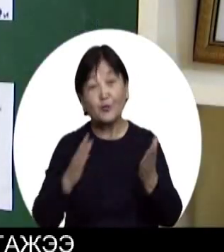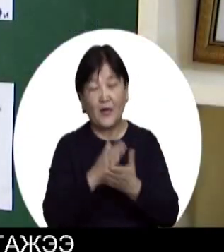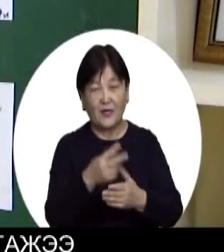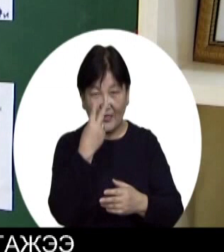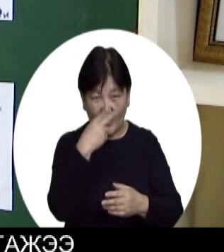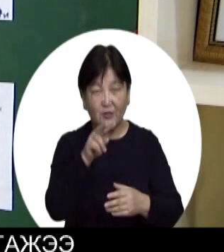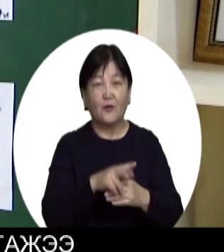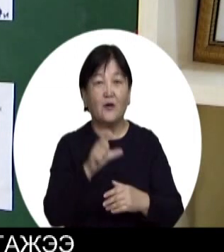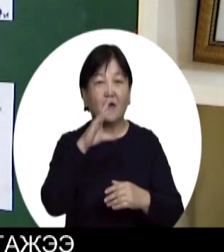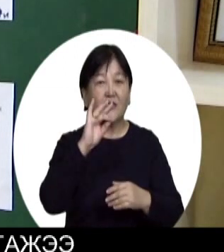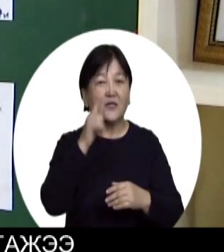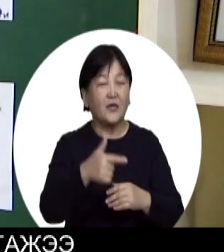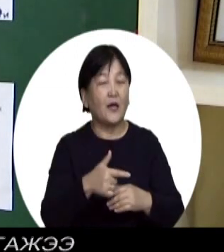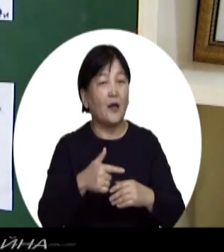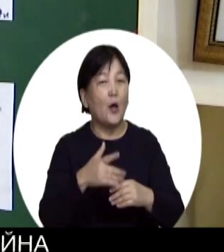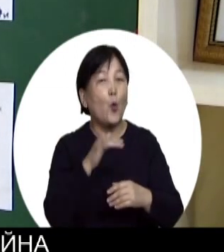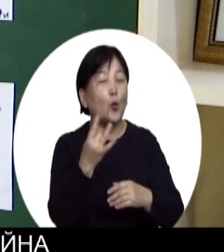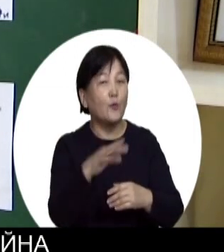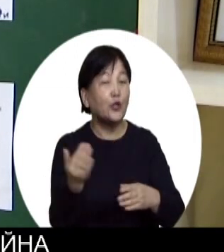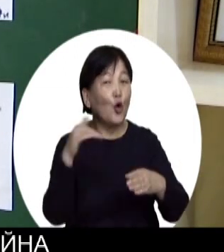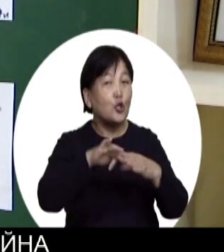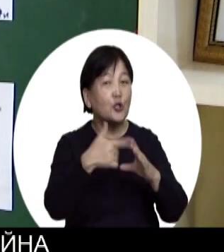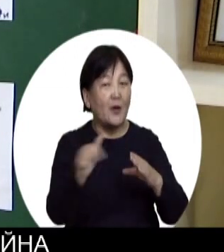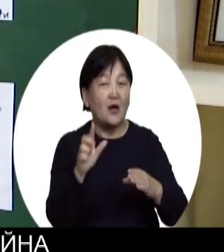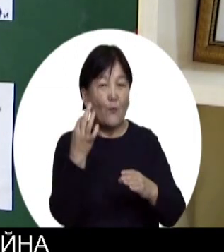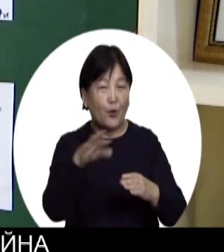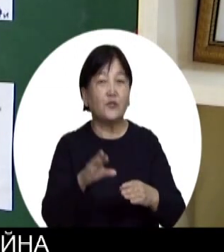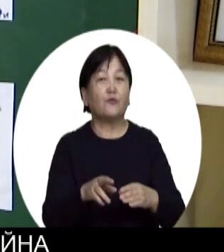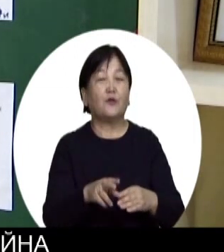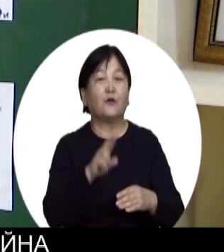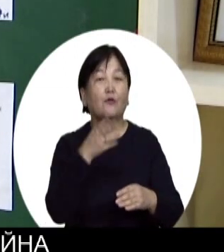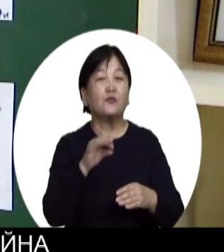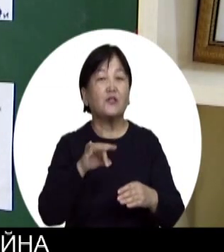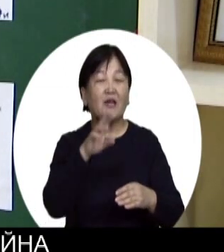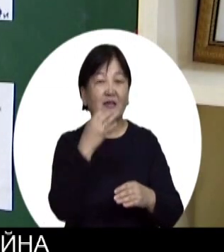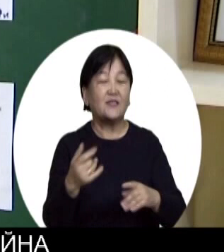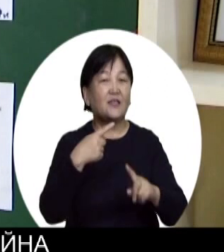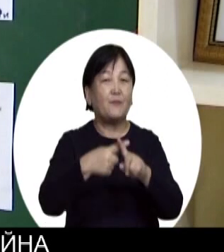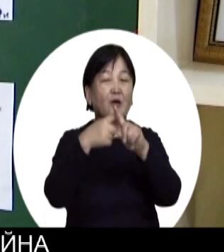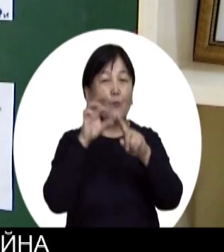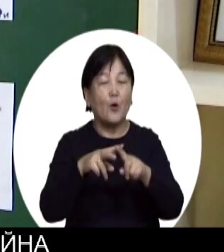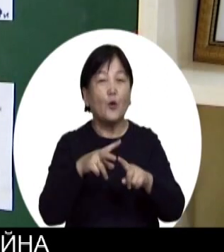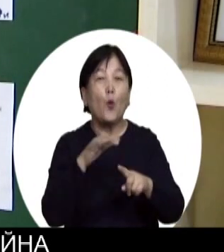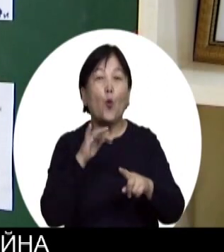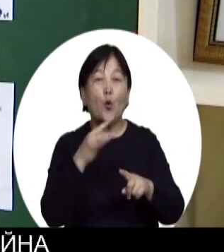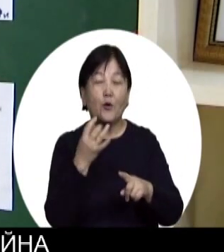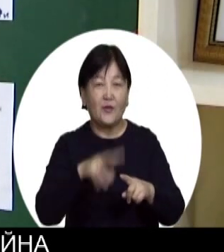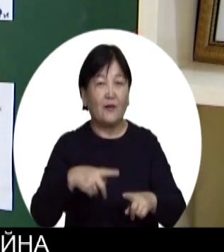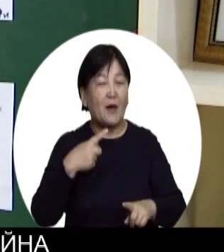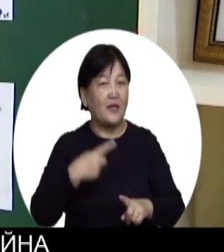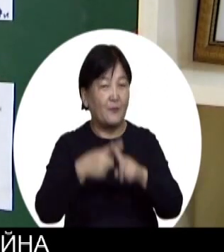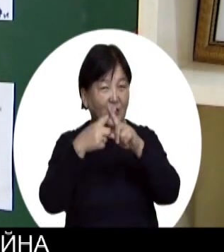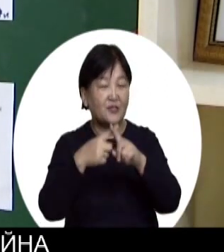Тэгэхээр эсрэгээрээ урвалд орж байгаа бодисуудын концентрацыг ихсэх юм бол урвлын хурд ихсэнэ гэсэн. За тэгэхээр одоо